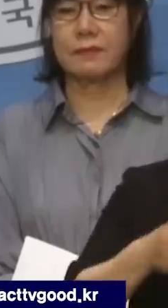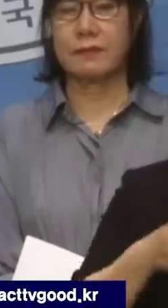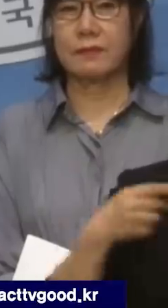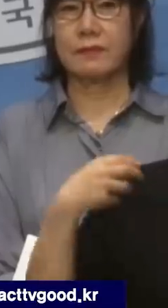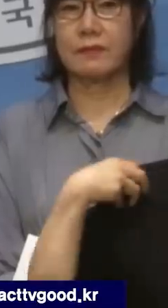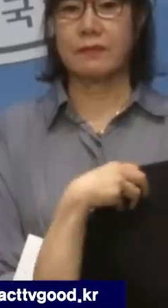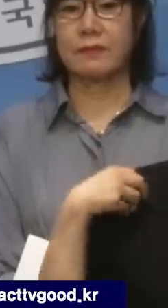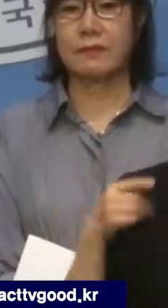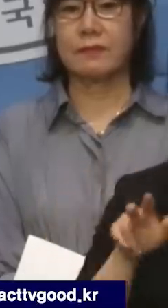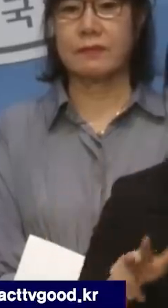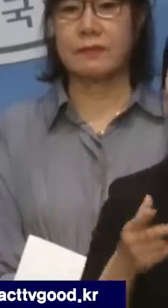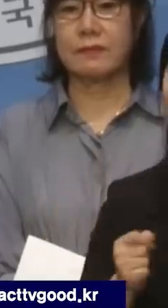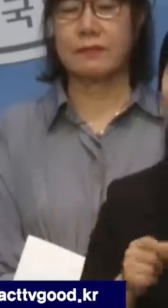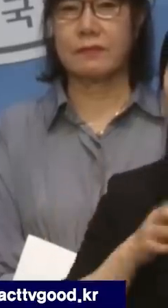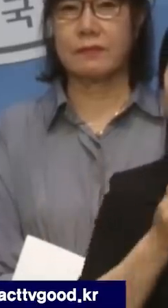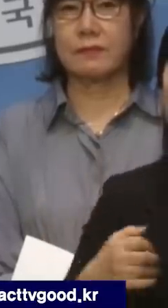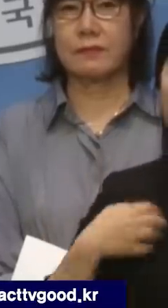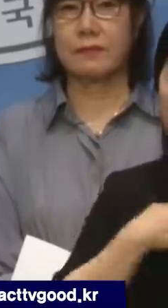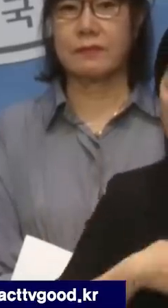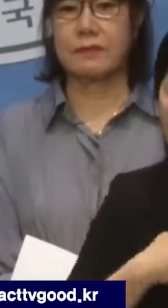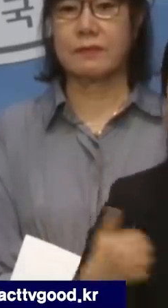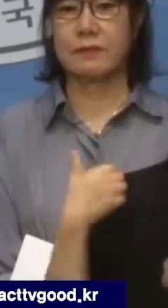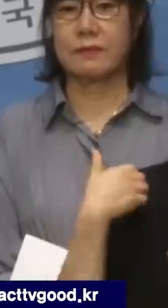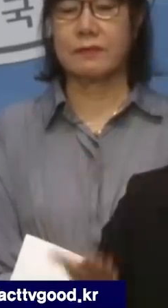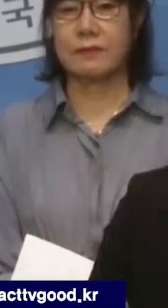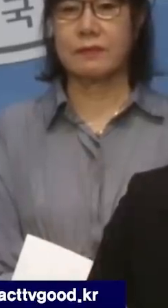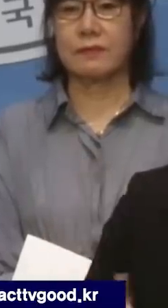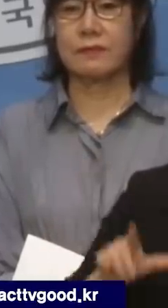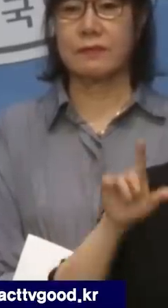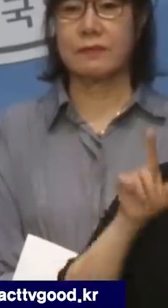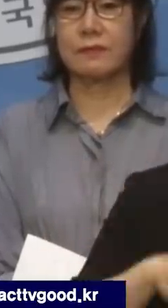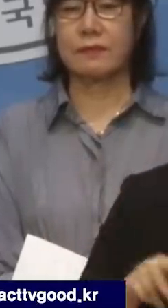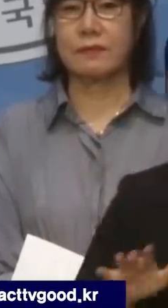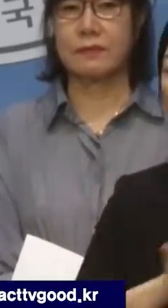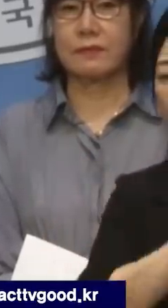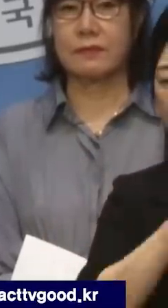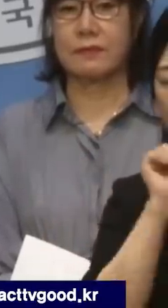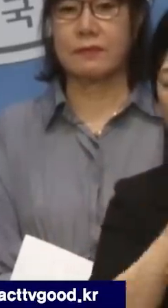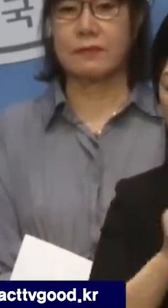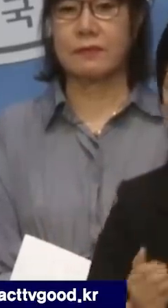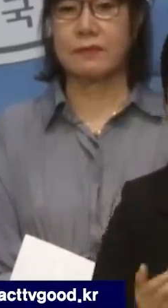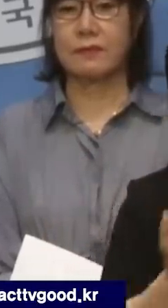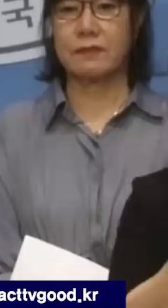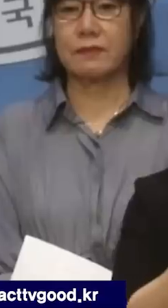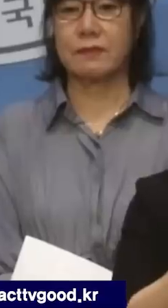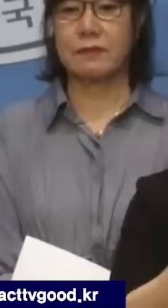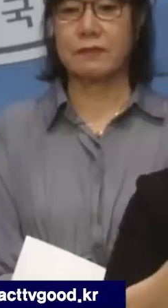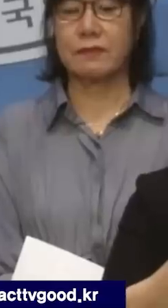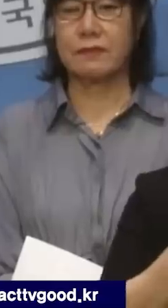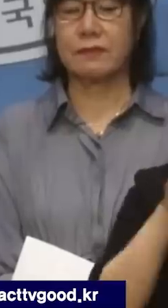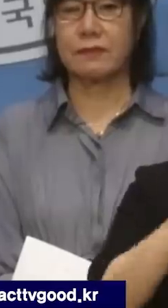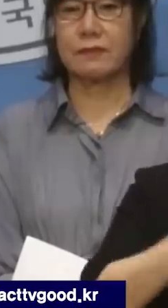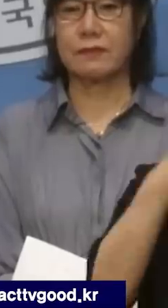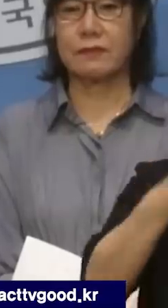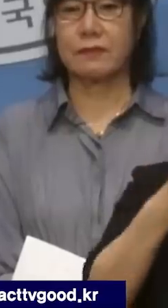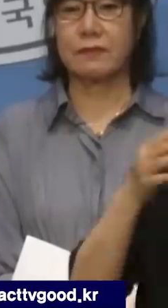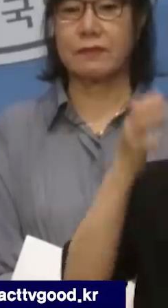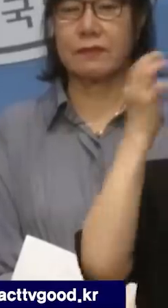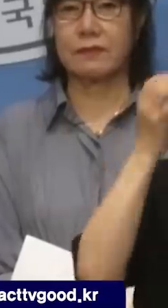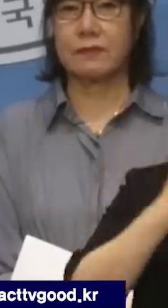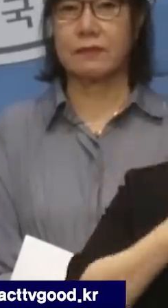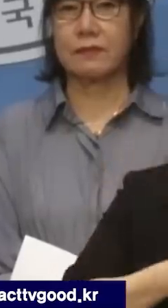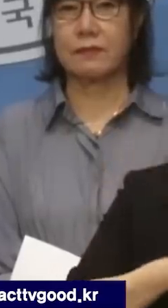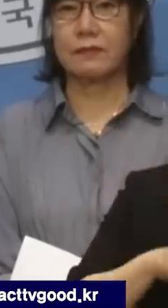정부가 이렇게 국민의 우려를 방치하는 사이 코로나19가 남긴 상처로 여전히 고통받고 있는